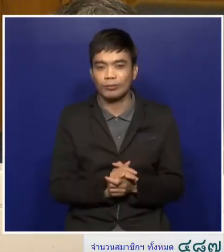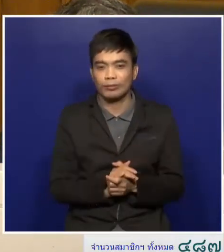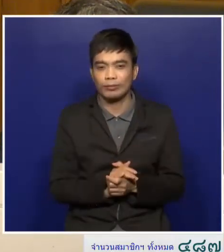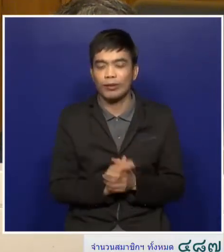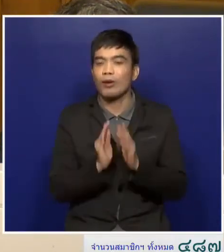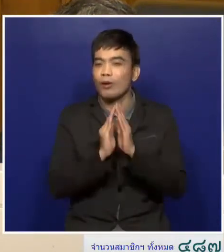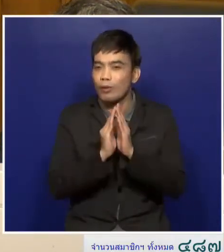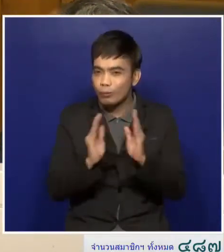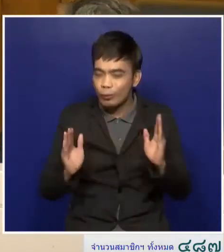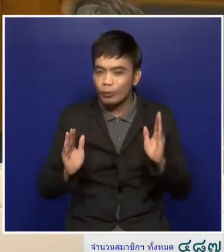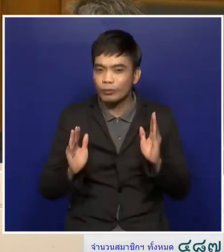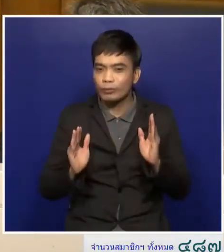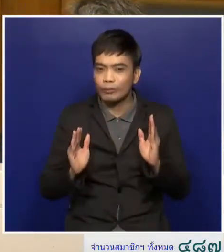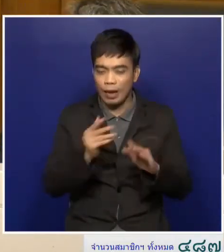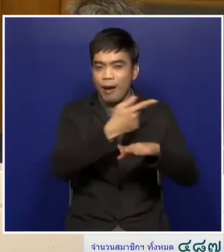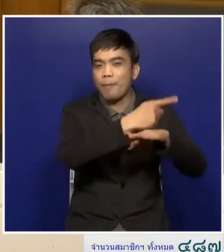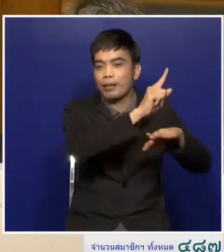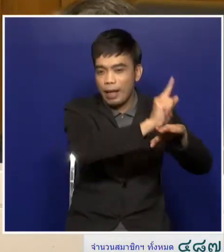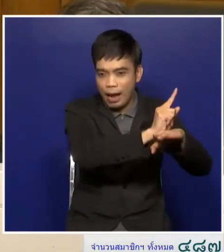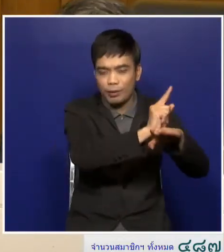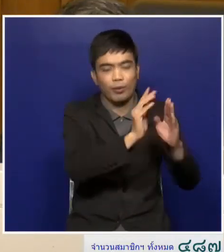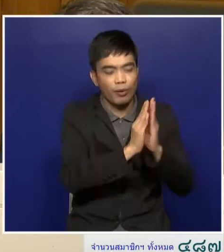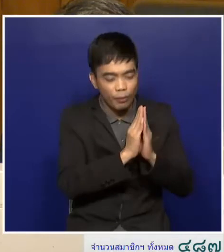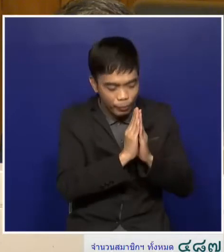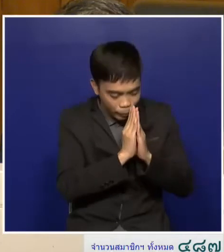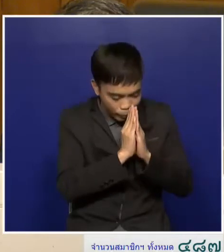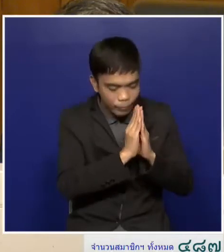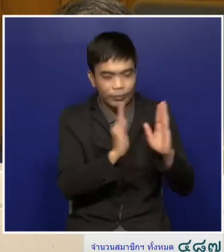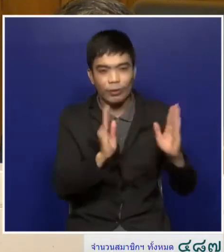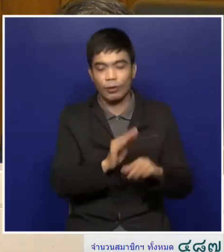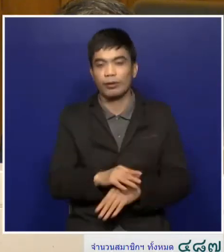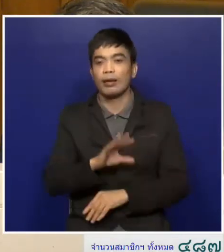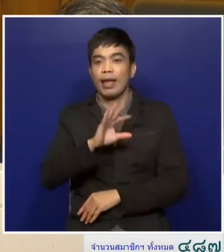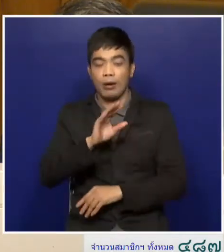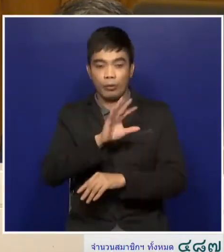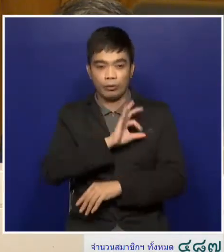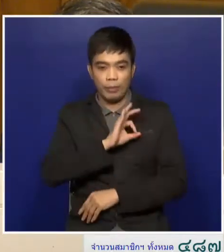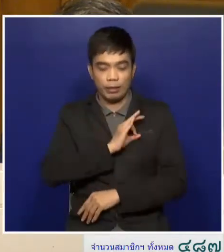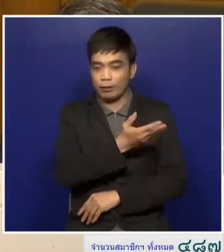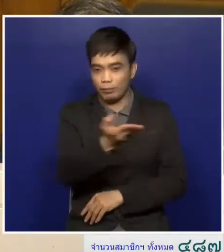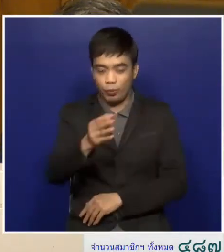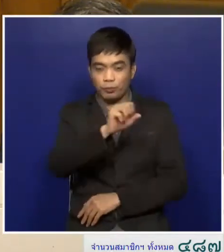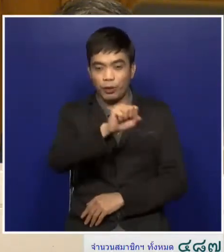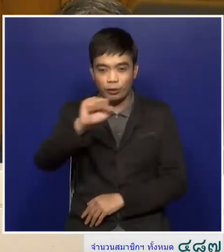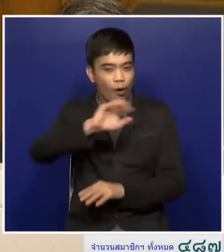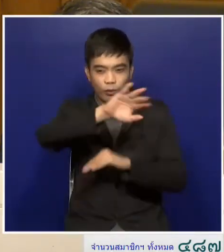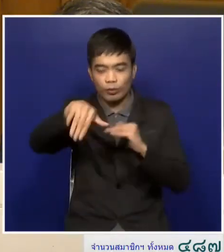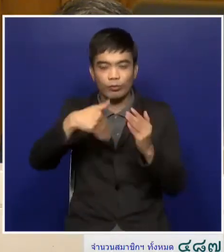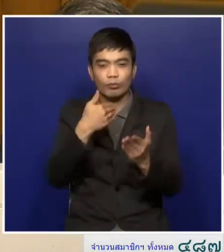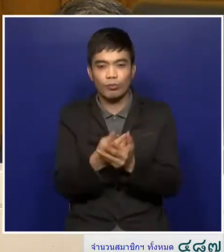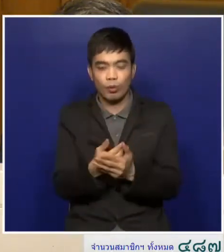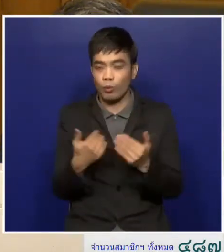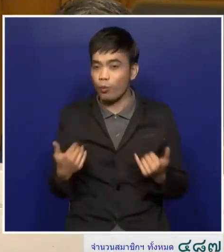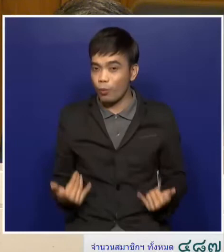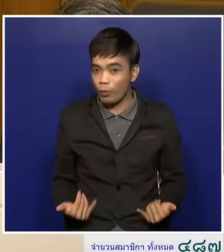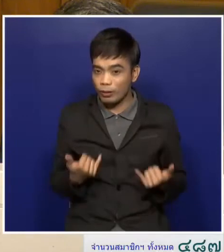ประทานแล้วก็ผ่านทั้งสอๆ ทุกท่าน ที่วันน